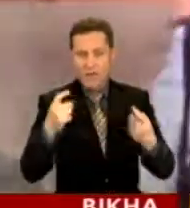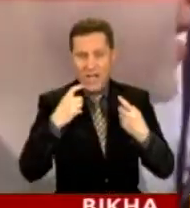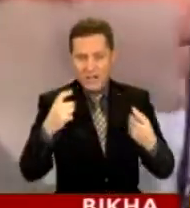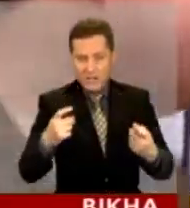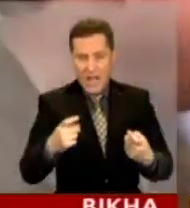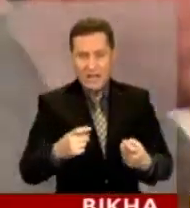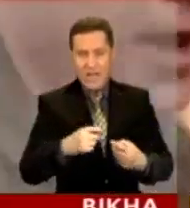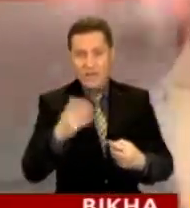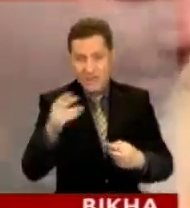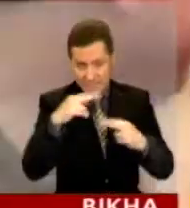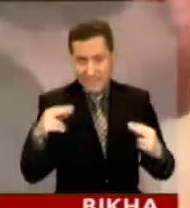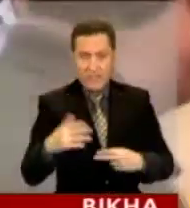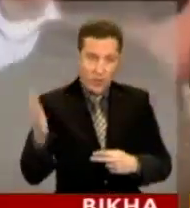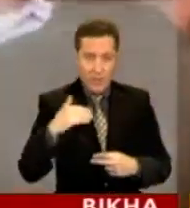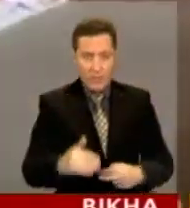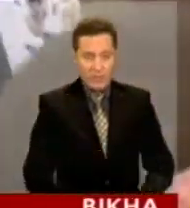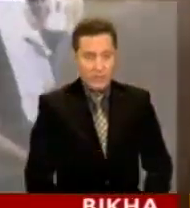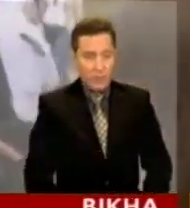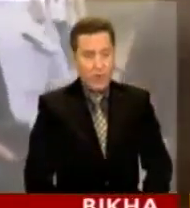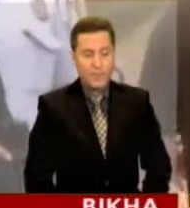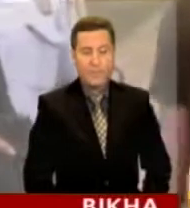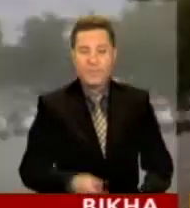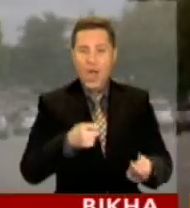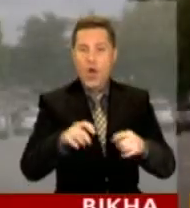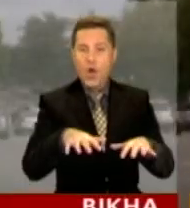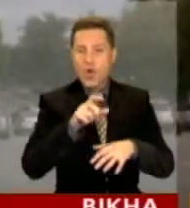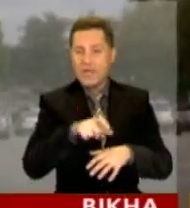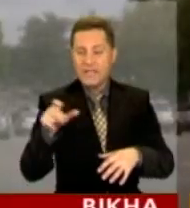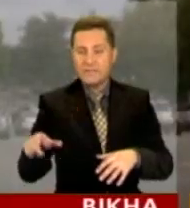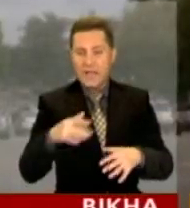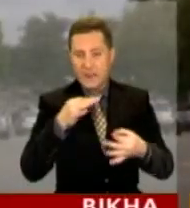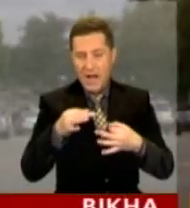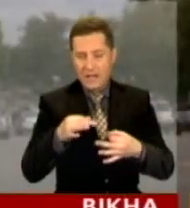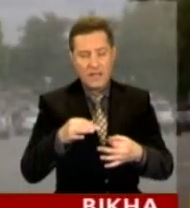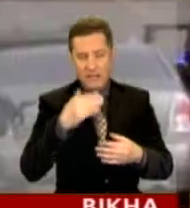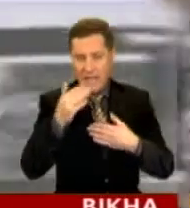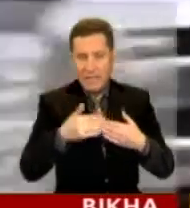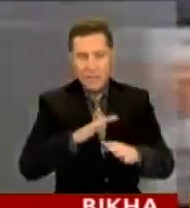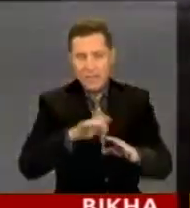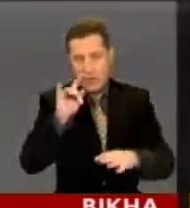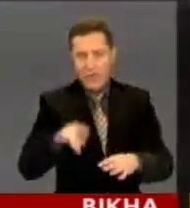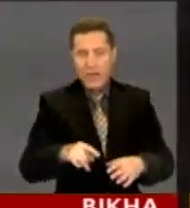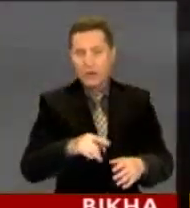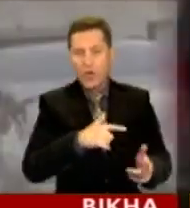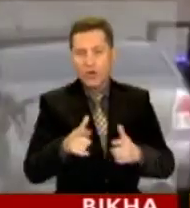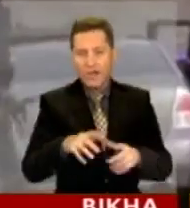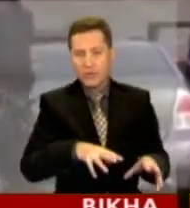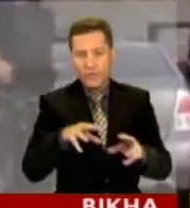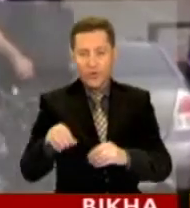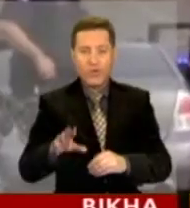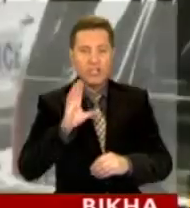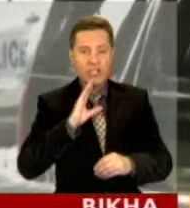свідок? Ходімо зі мною. Конгресменам радять не наближатися до вікон та готуватися до евакуації. Тим часом жінку